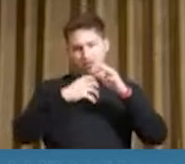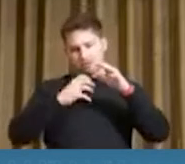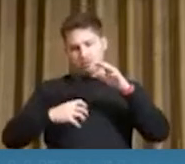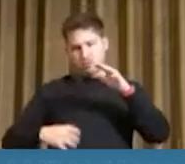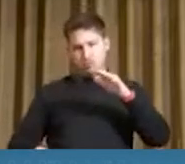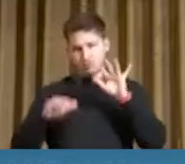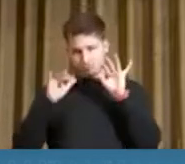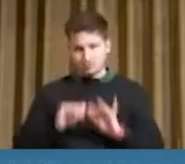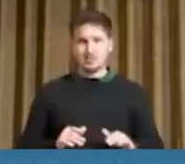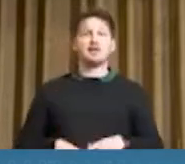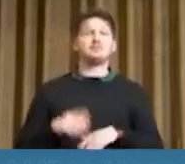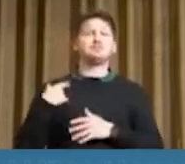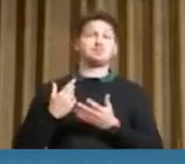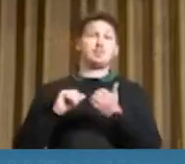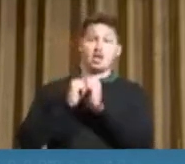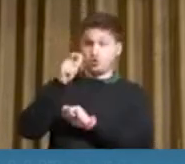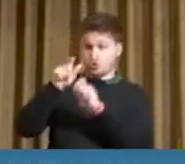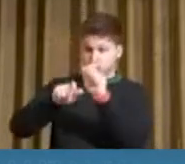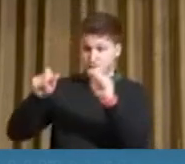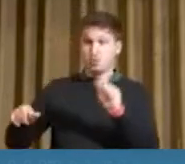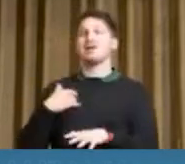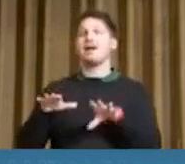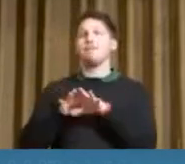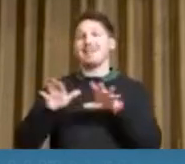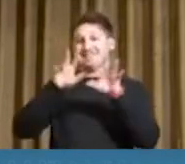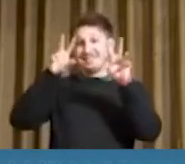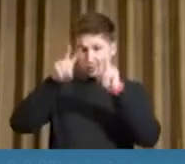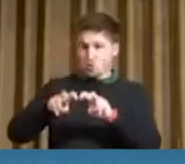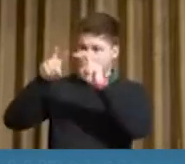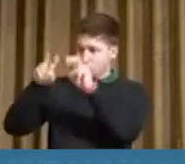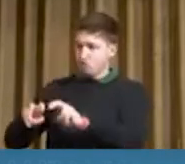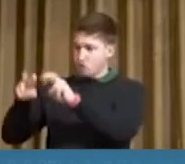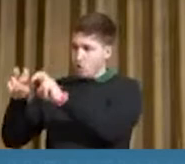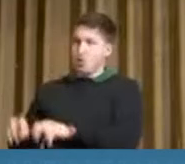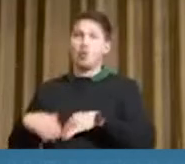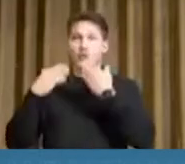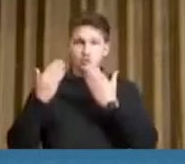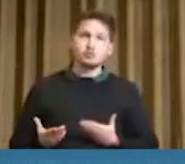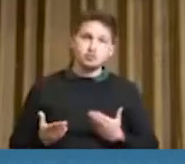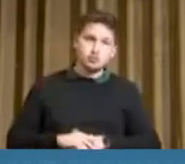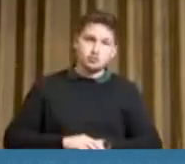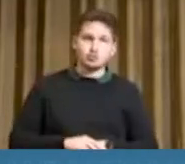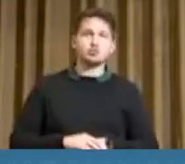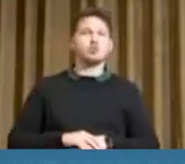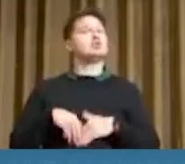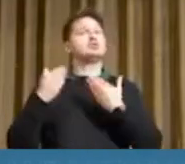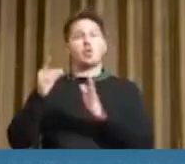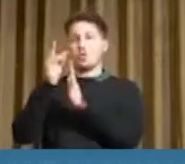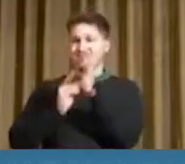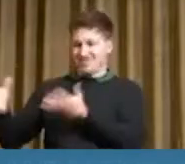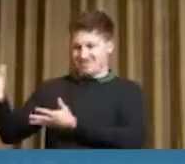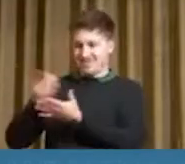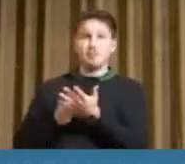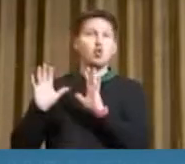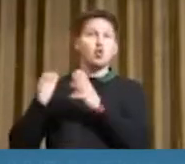Athletinnen werden initial untersucht in der Basisuntersuchung. Das wäre jetzt das Beispiel der Datenerhebung in der Kohorte 2 und